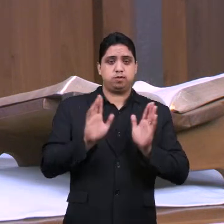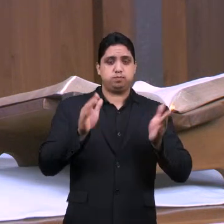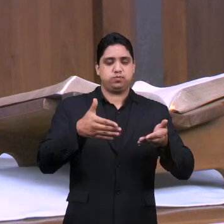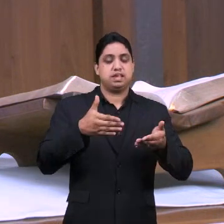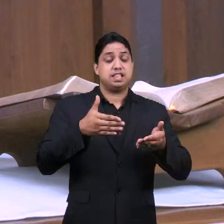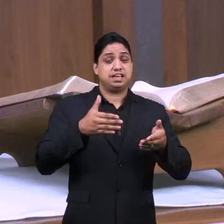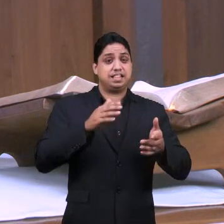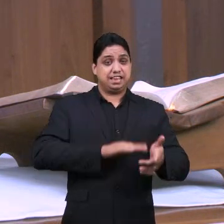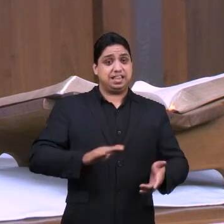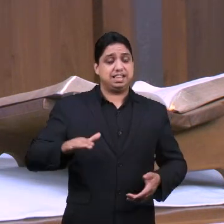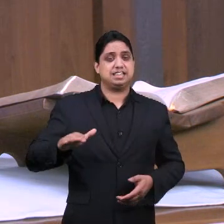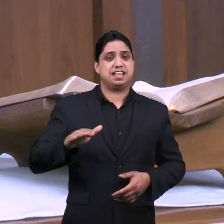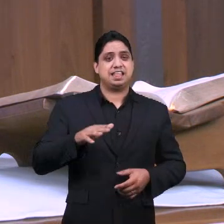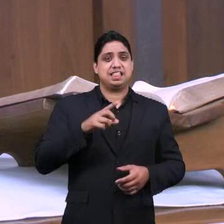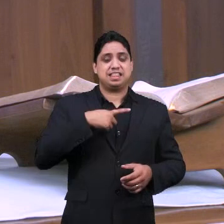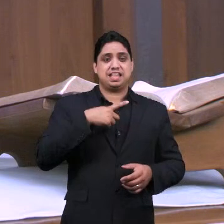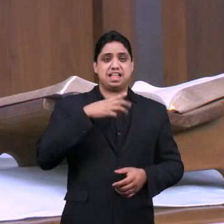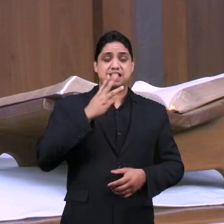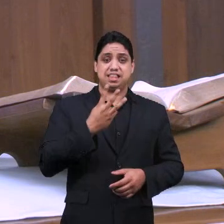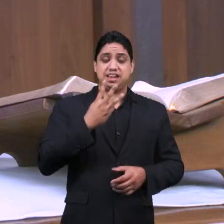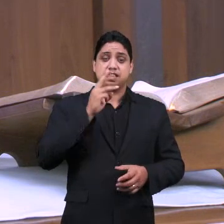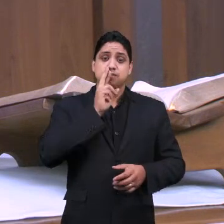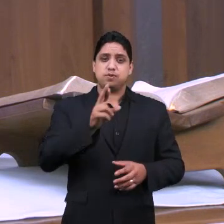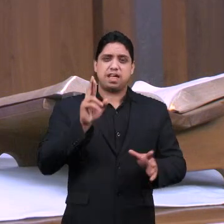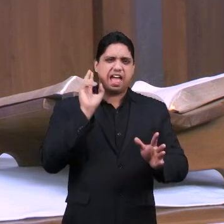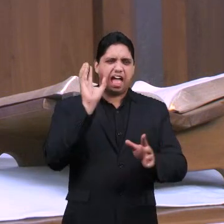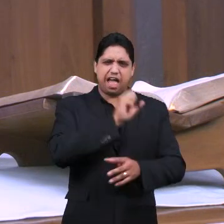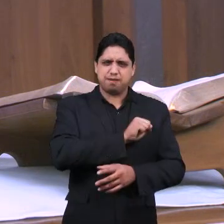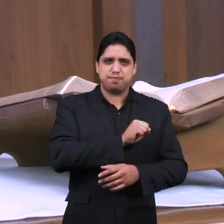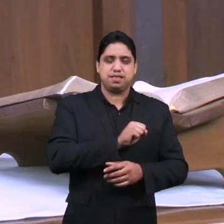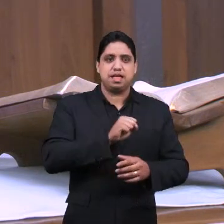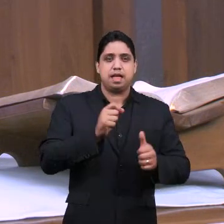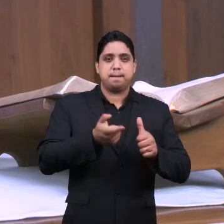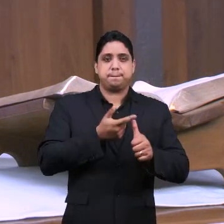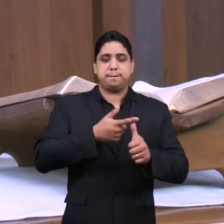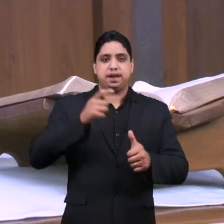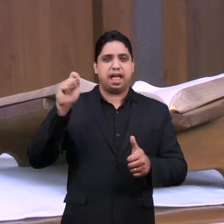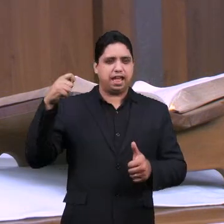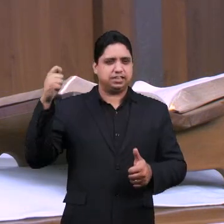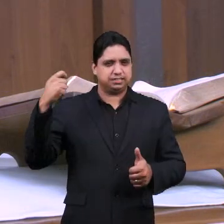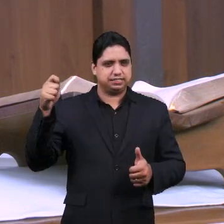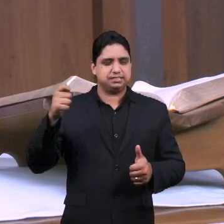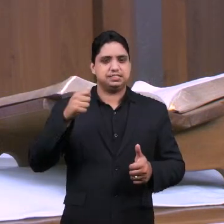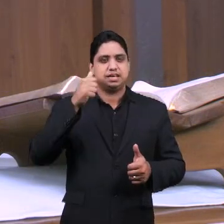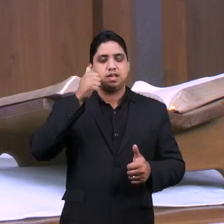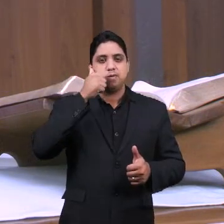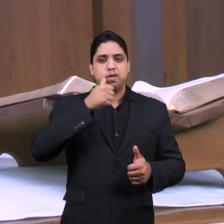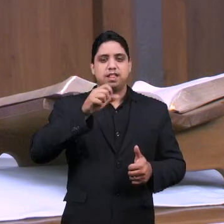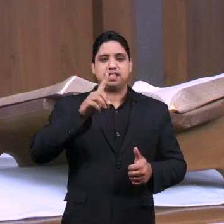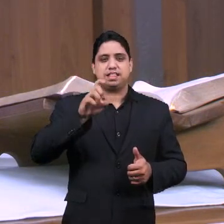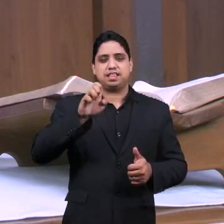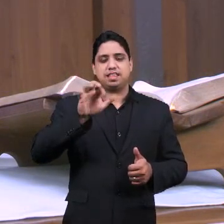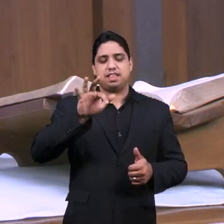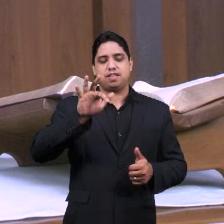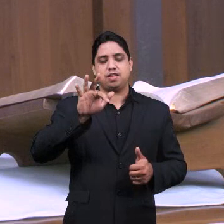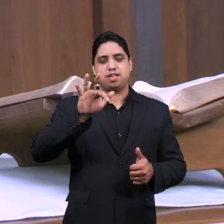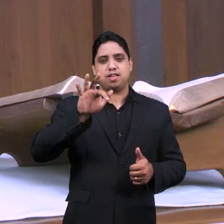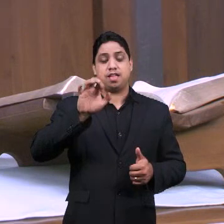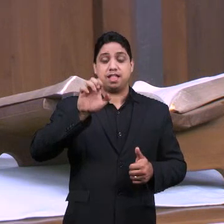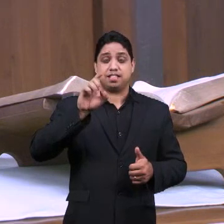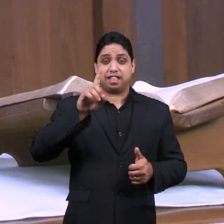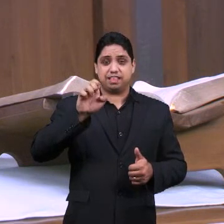question numéro 10, on envoie 3 réponses rapides. La première vient de l'Argentine, notre